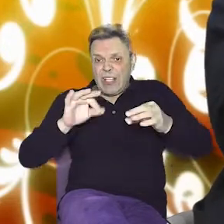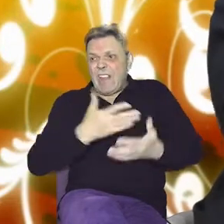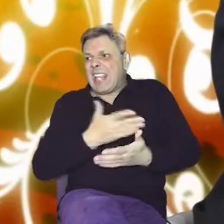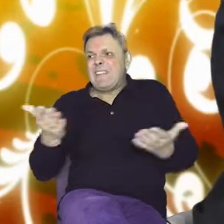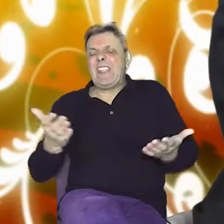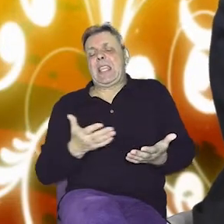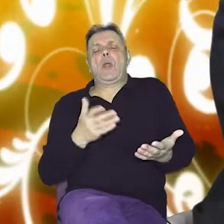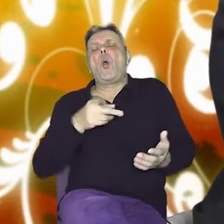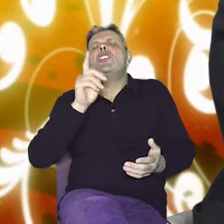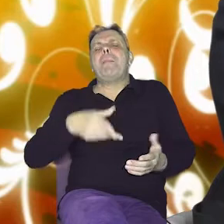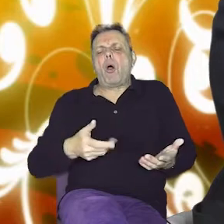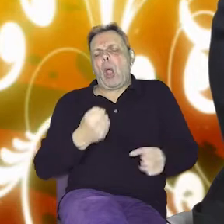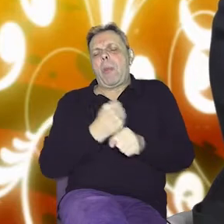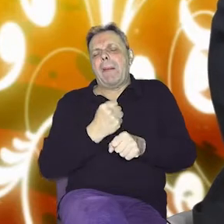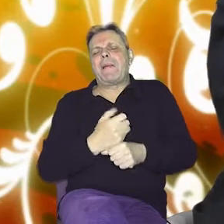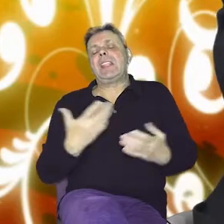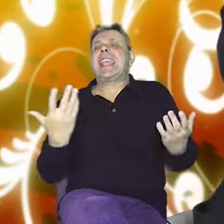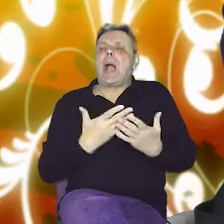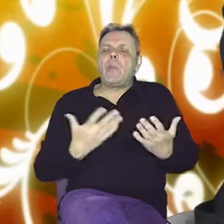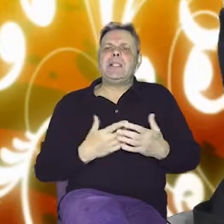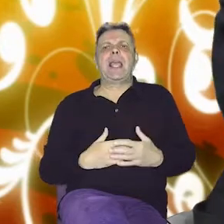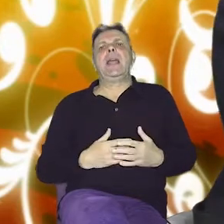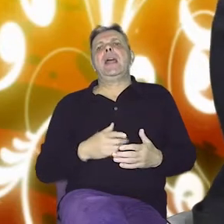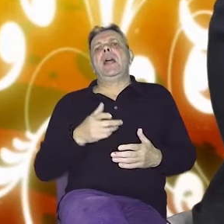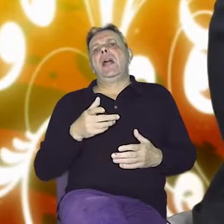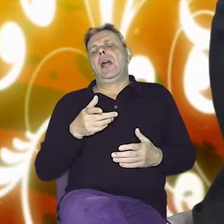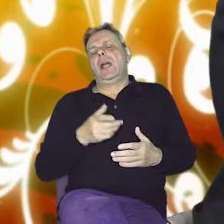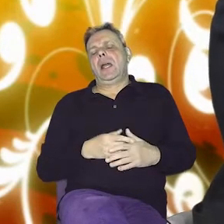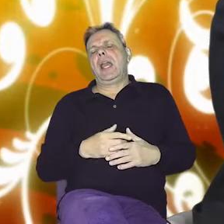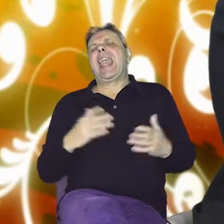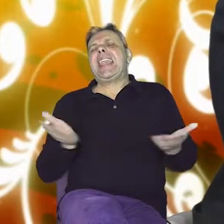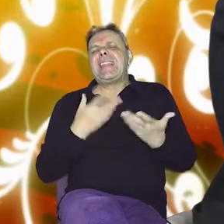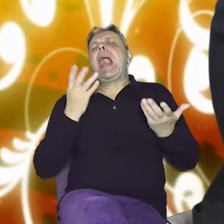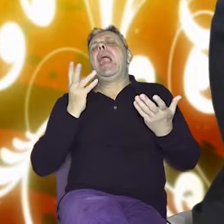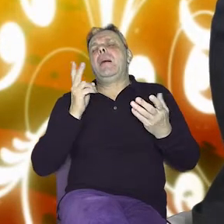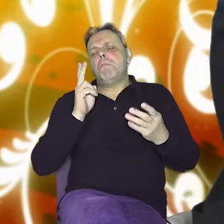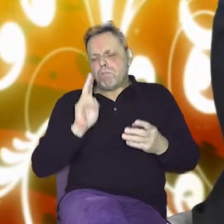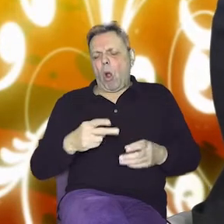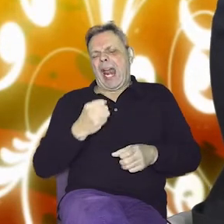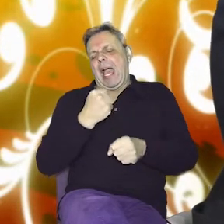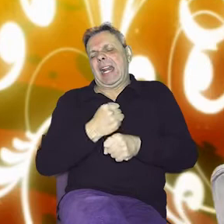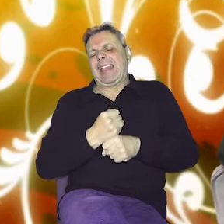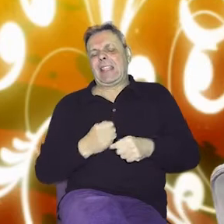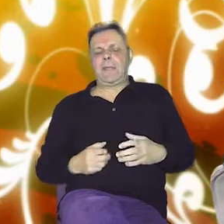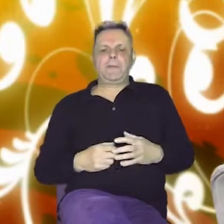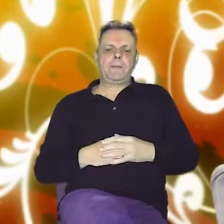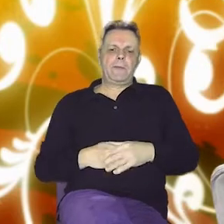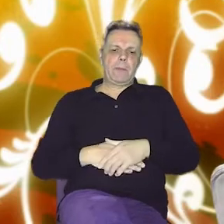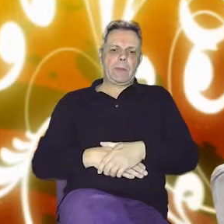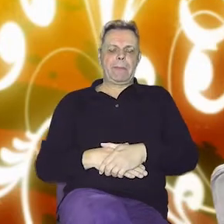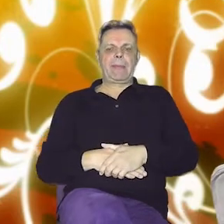ti uvjeti koji se moraju ispuniti da bi se ta djelatnost obavljala. Kad sam vam ja rekla